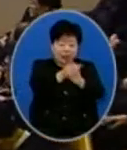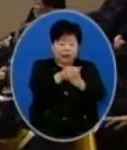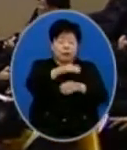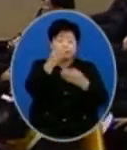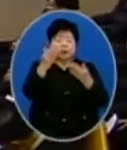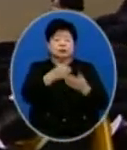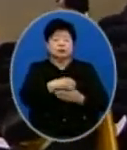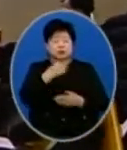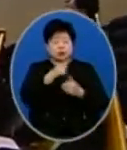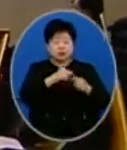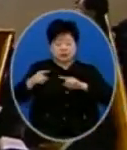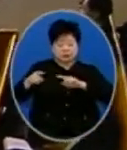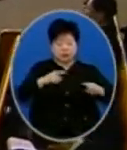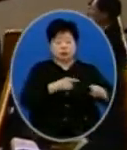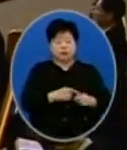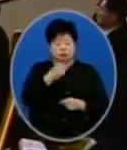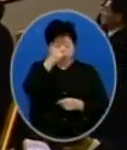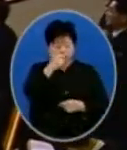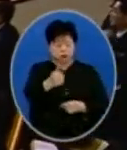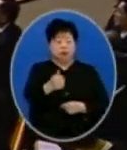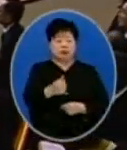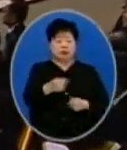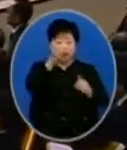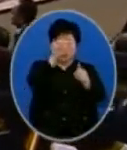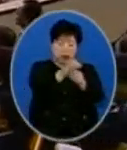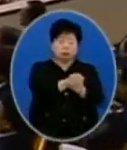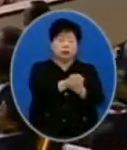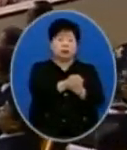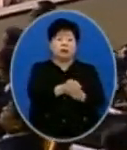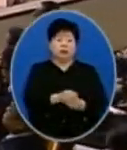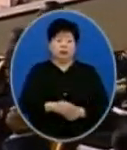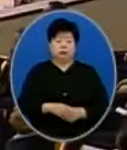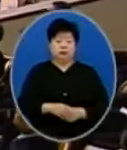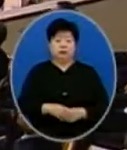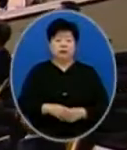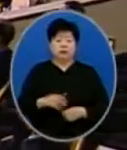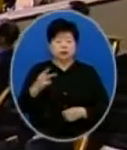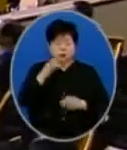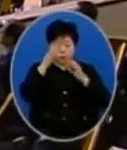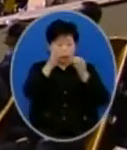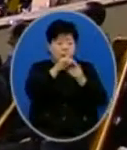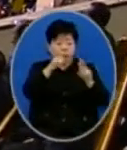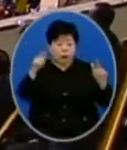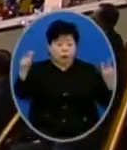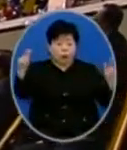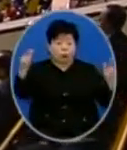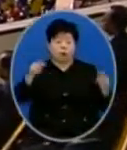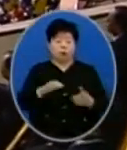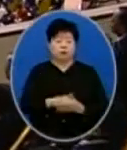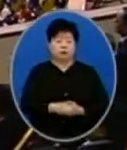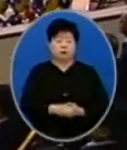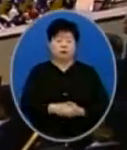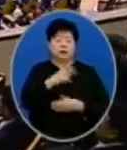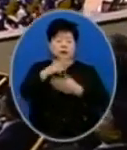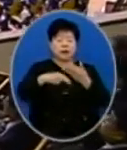제반사무를 요셉이 처리하고 간성은 그의 손에 맡긴 것을 무엇이든지 살펴보지 아니하였으니이는 야훼께서